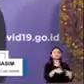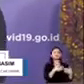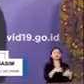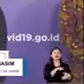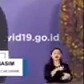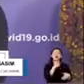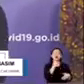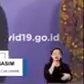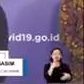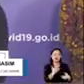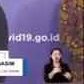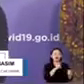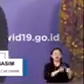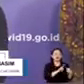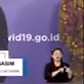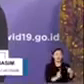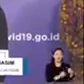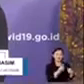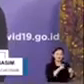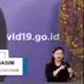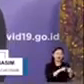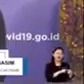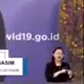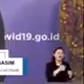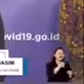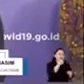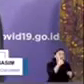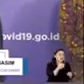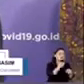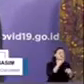regiman kombinasi obat dan juga jenistem